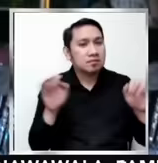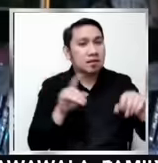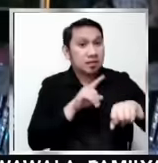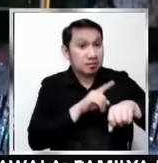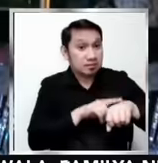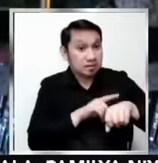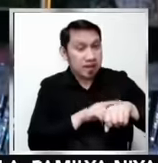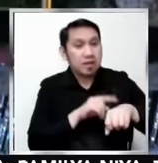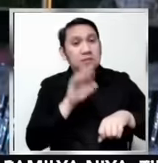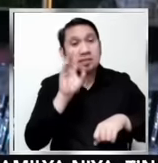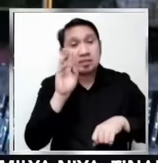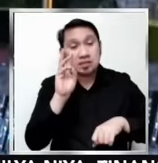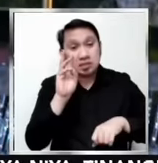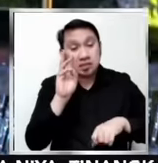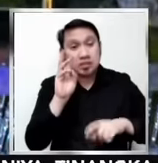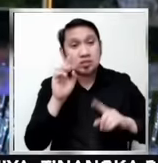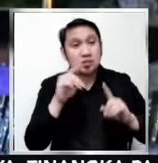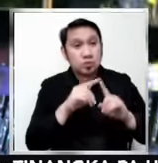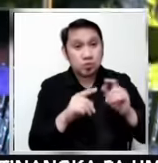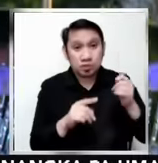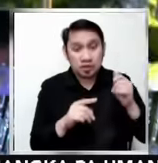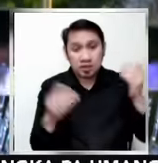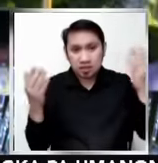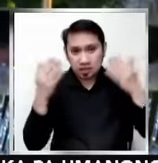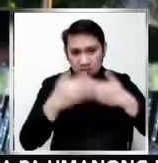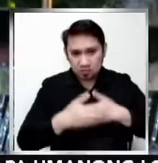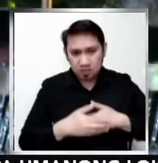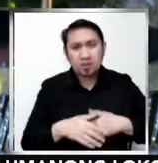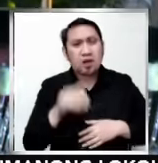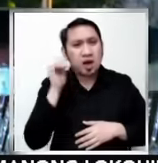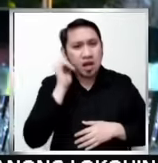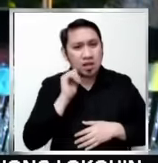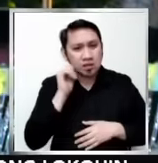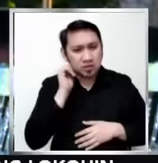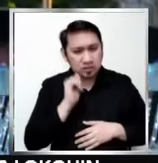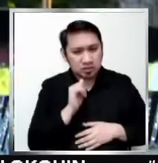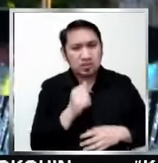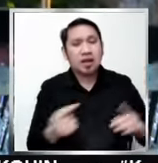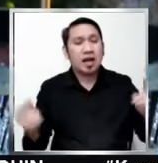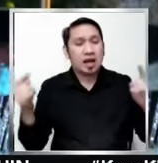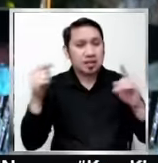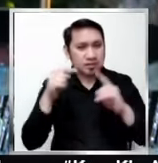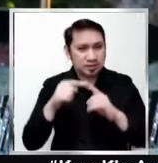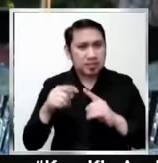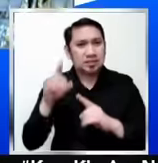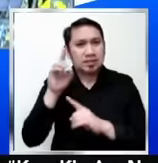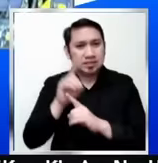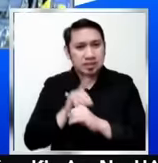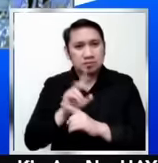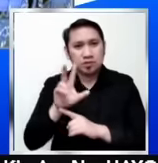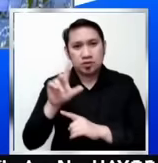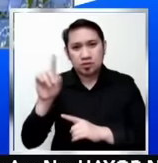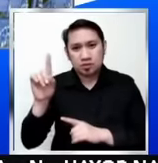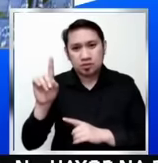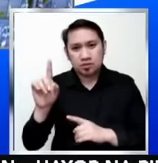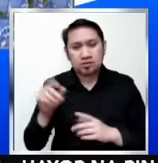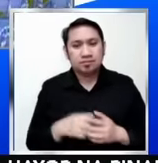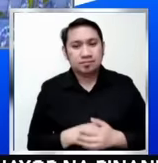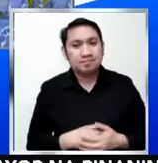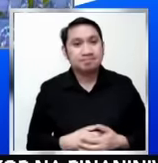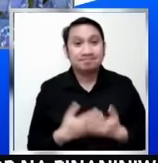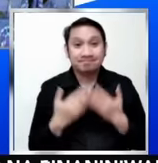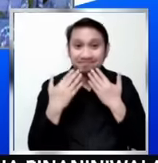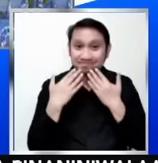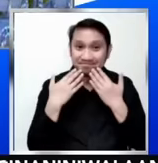every 20 minutes mo yan, araw-araw hanggang katapusan ng Disyembre. Mel? Maraming salamat sa